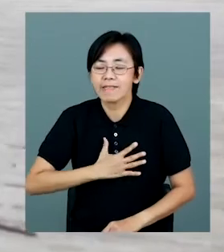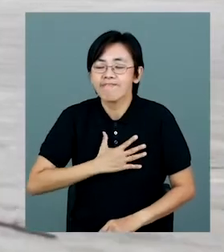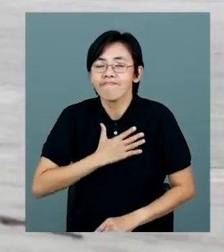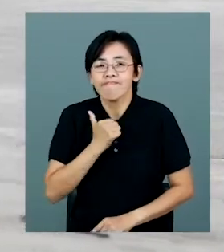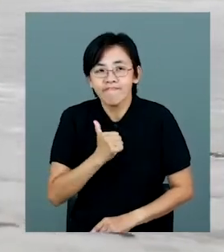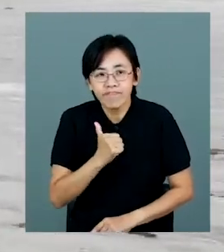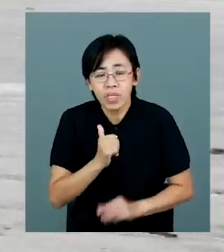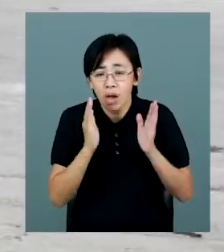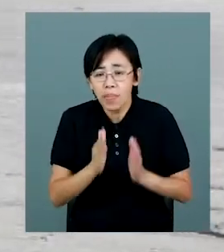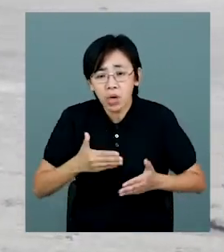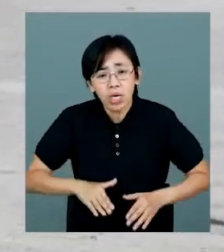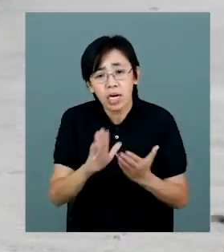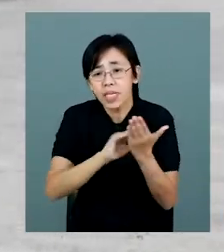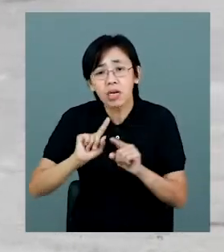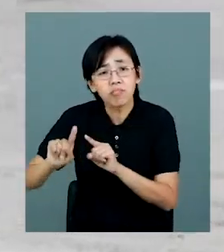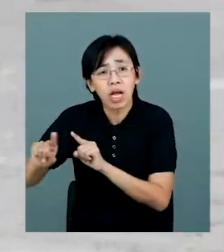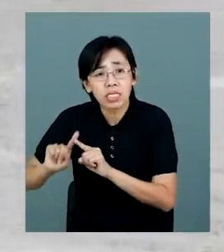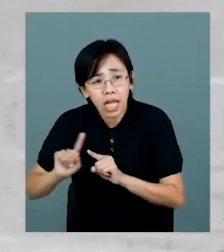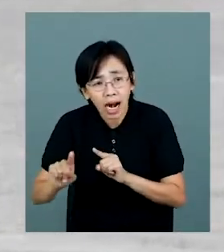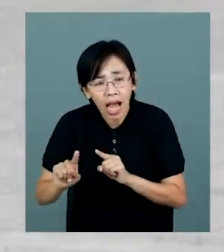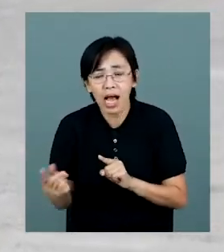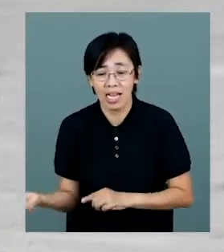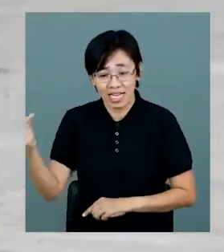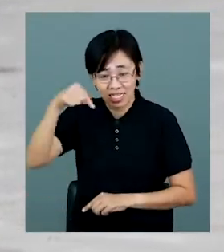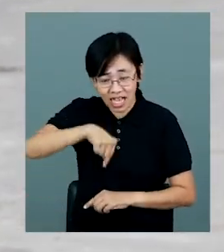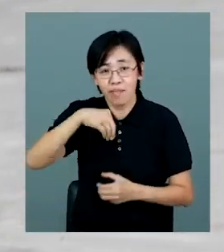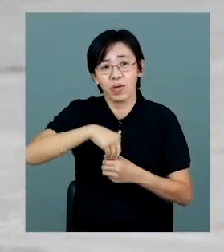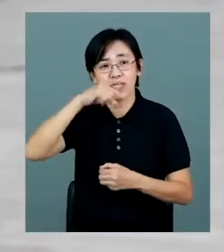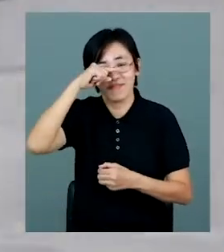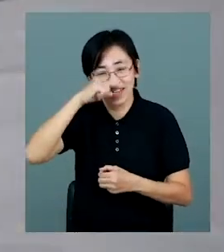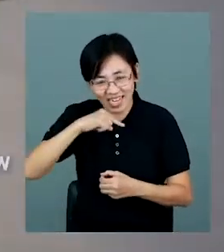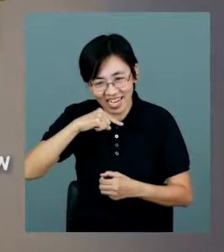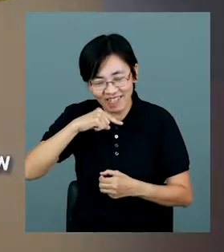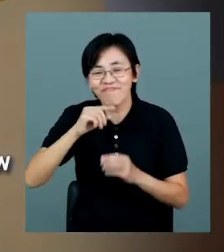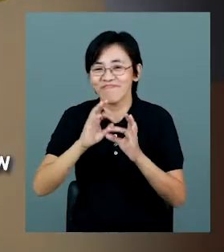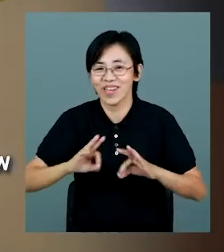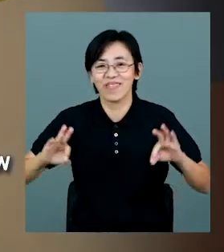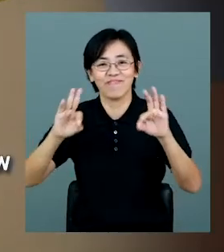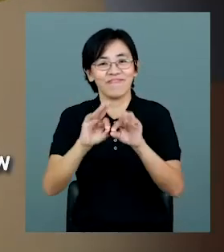ซึ่งไม่ว่าจะเป็นเชื้อชาติใดสัญชาติใดที่มาอาศัยอยู่ในเมืองไทยครับ